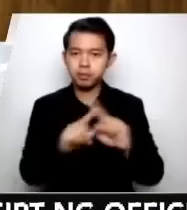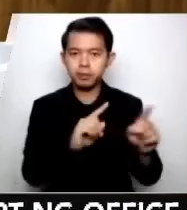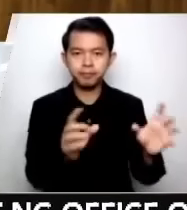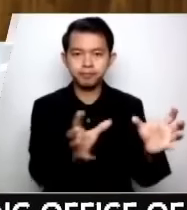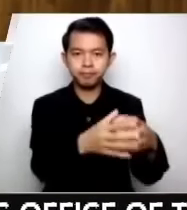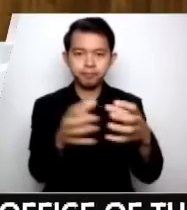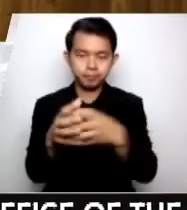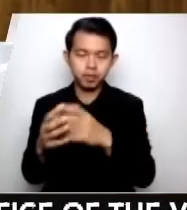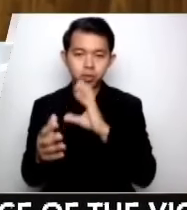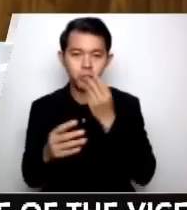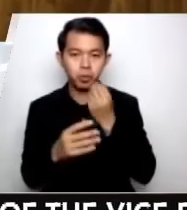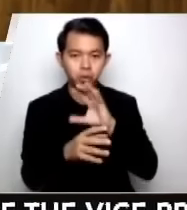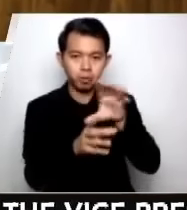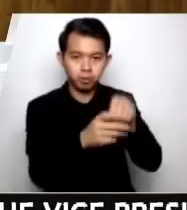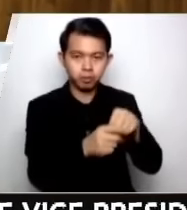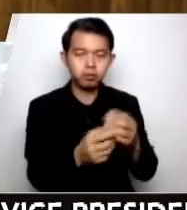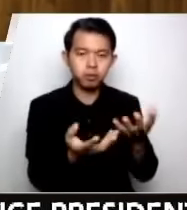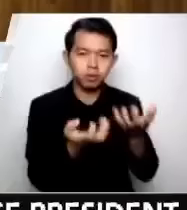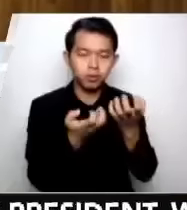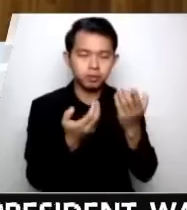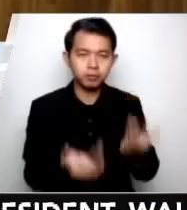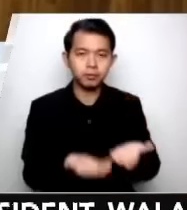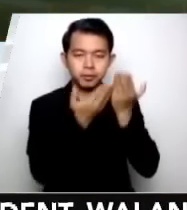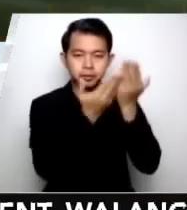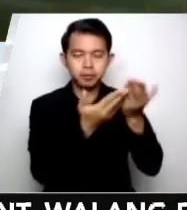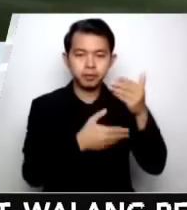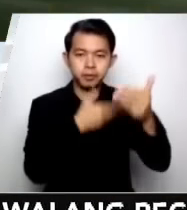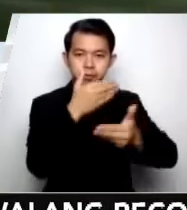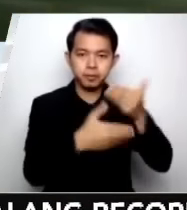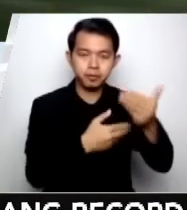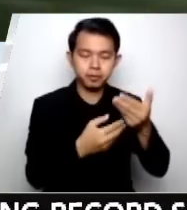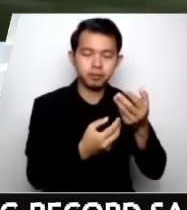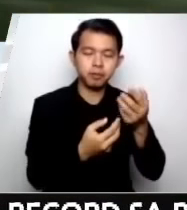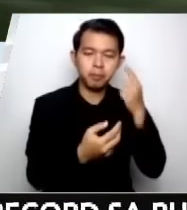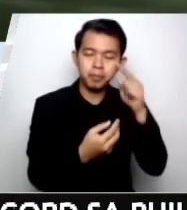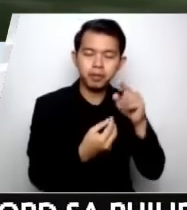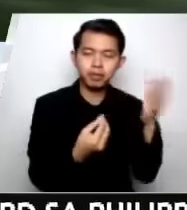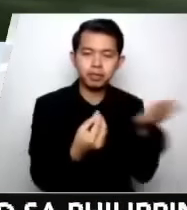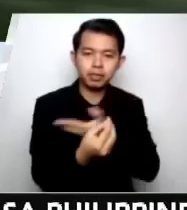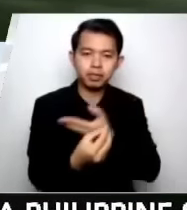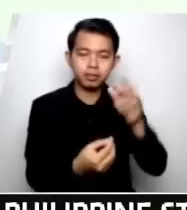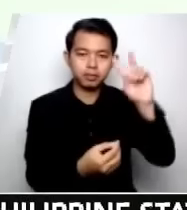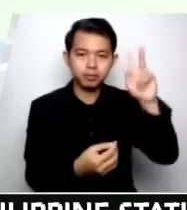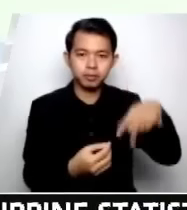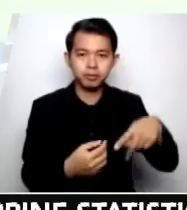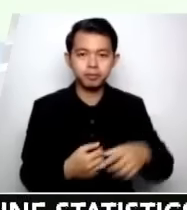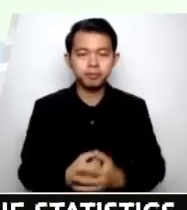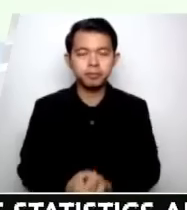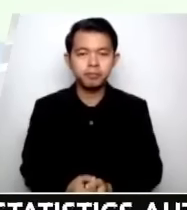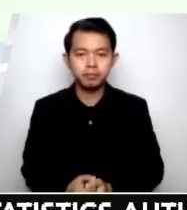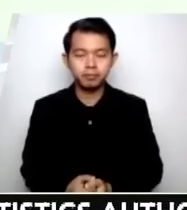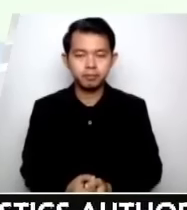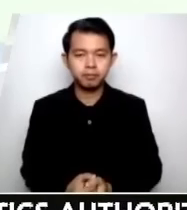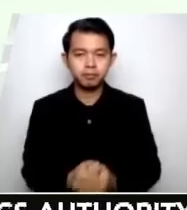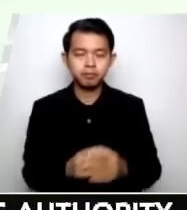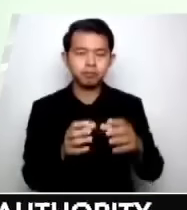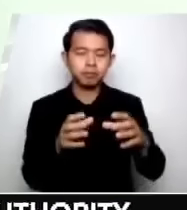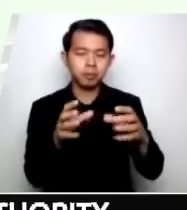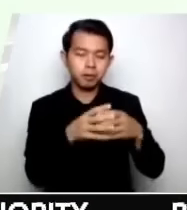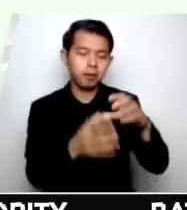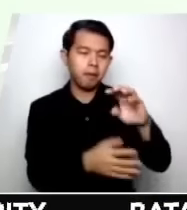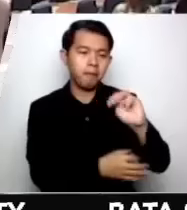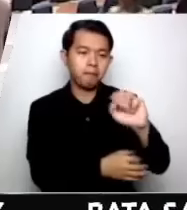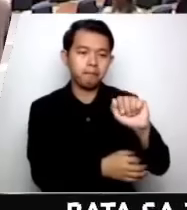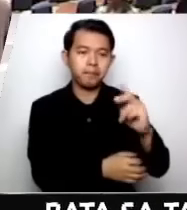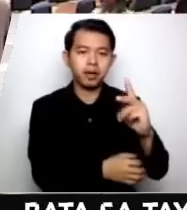ng pagsisimulan nitong formal proceedings ng impeachment. Makabayan Block ang mag-endorso ng reklamo. Matapos iyain sa Secretary General